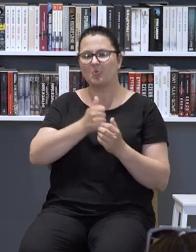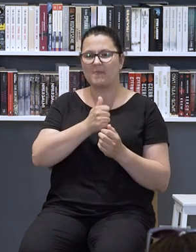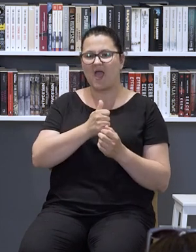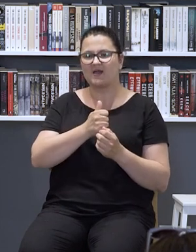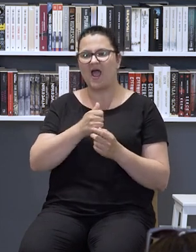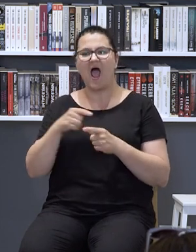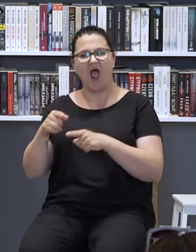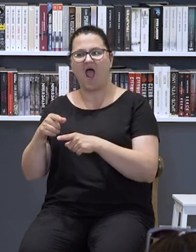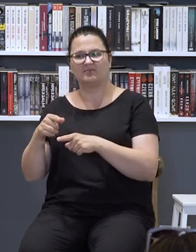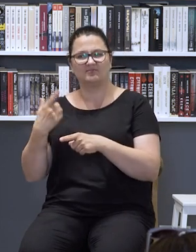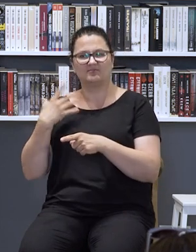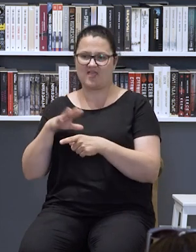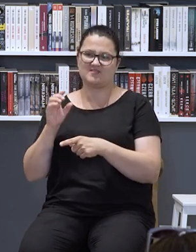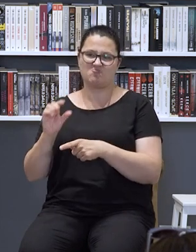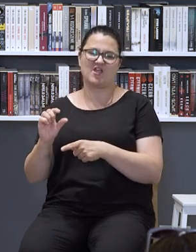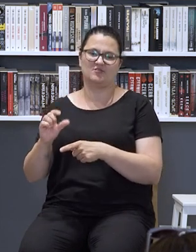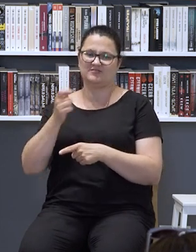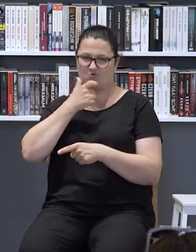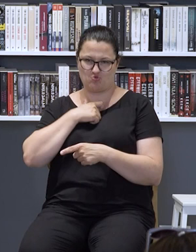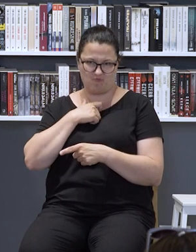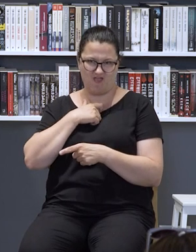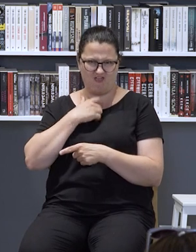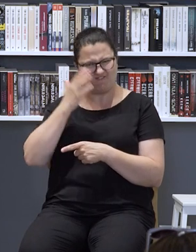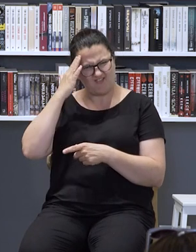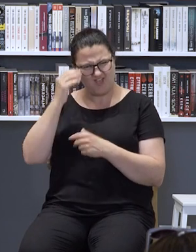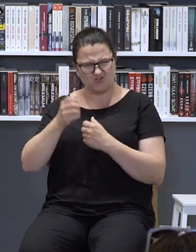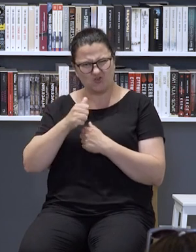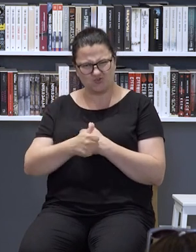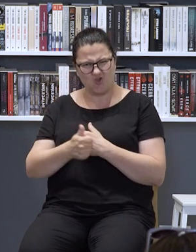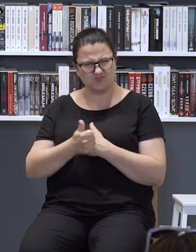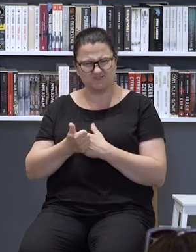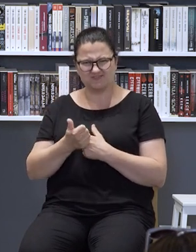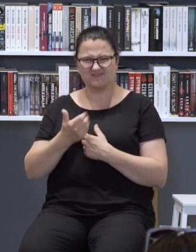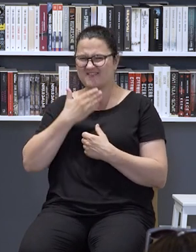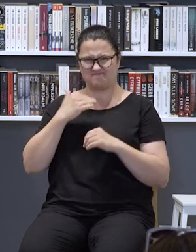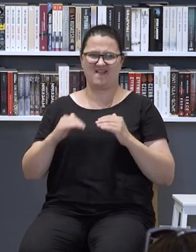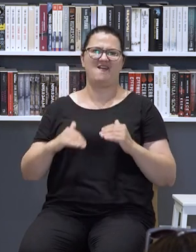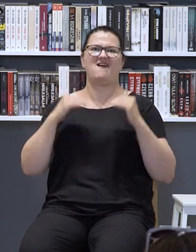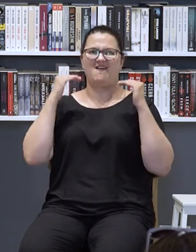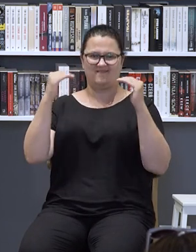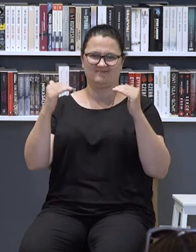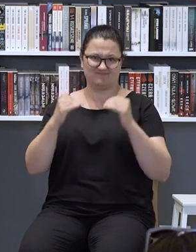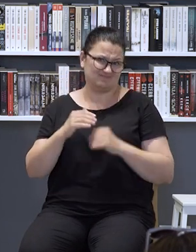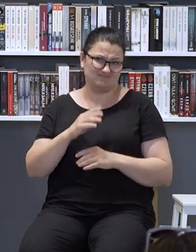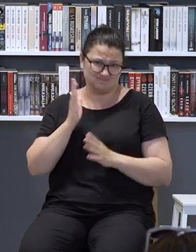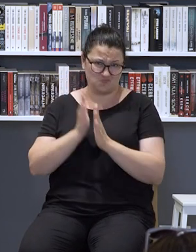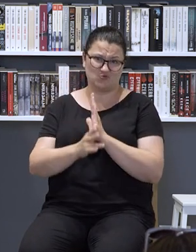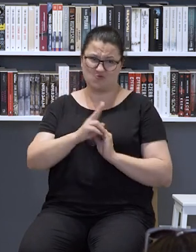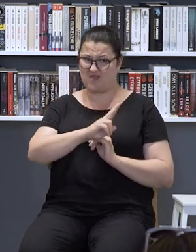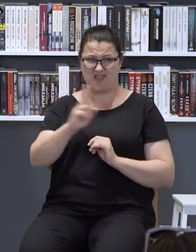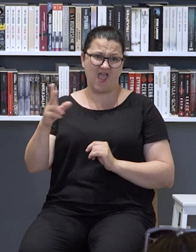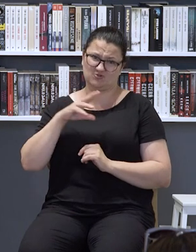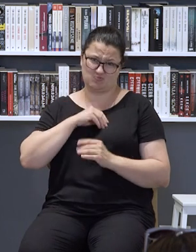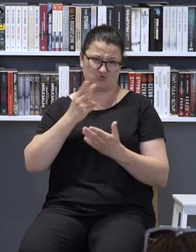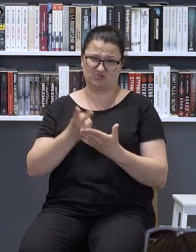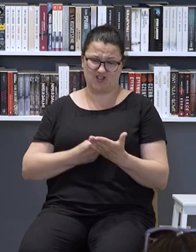jeszcze nie tknęłam, bo za gruba. Wiecie, o co chodzi, nie? To nie ma tutaj żadnej elitarności. Po prostu każdy człowiek może czytać. Tylko pod